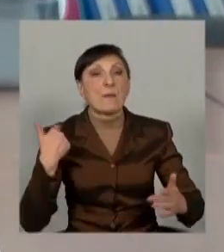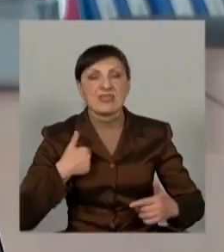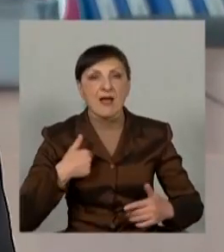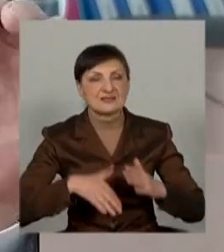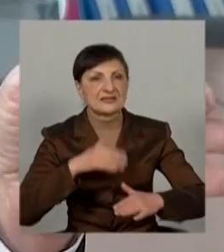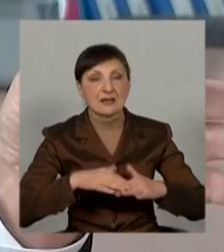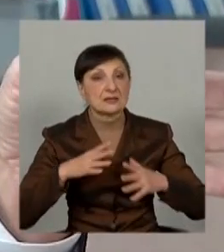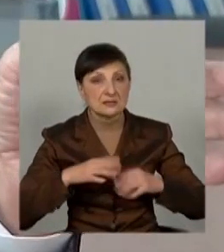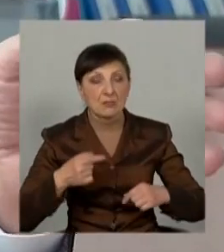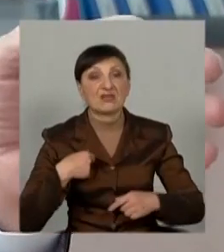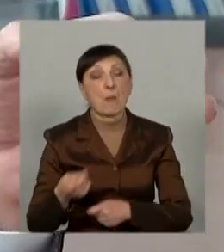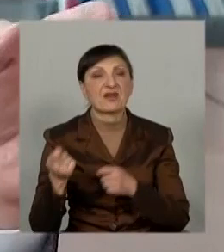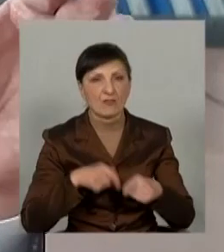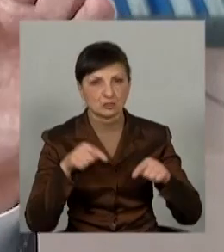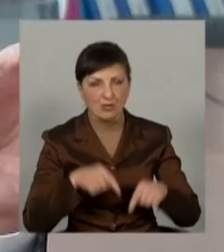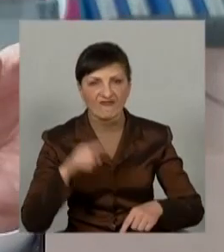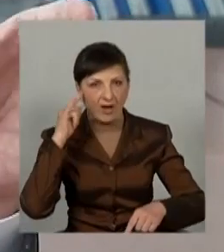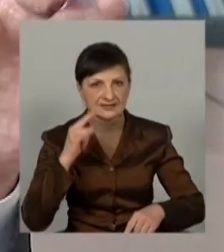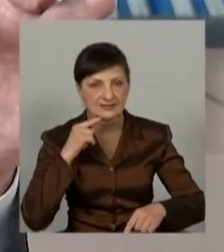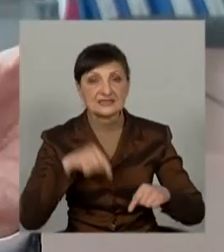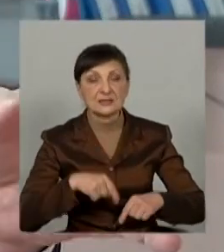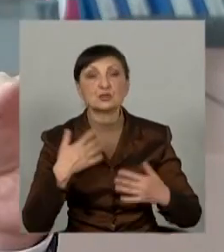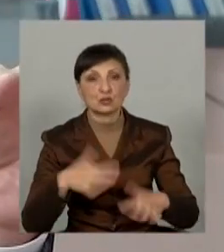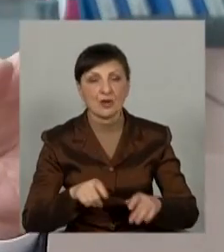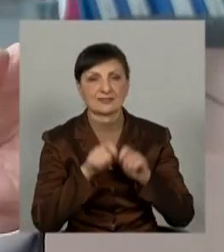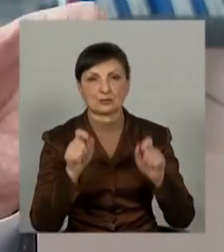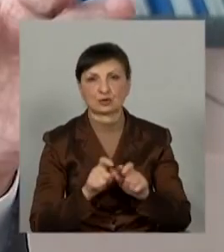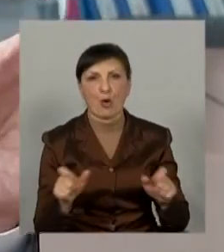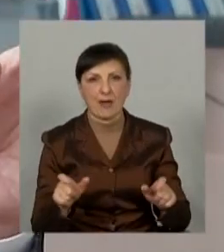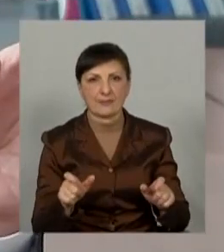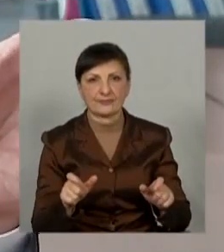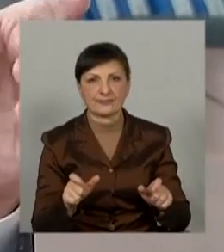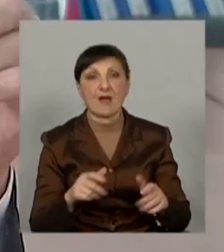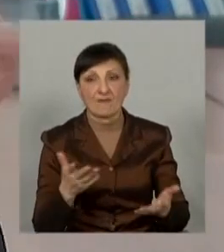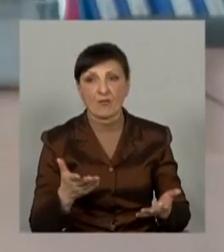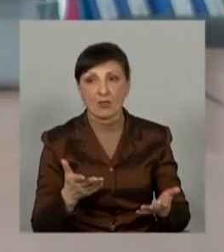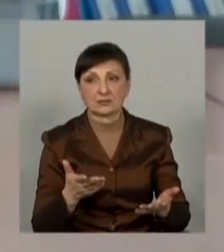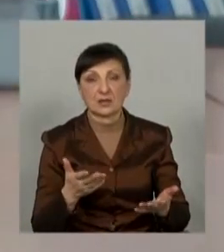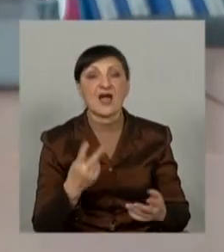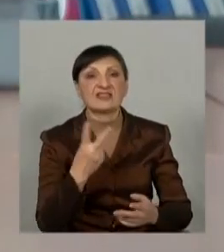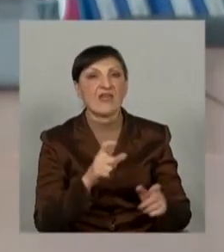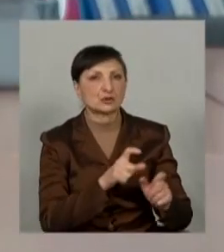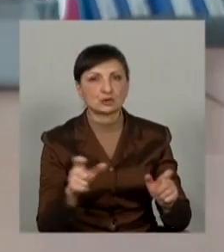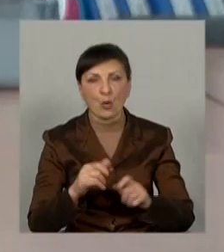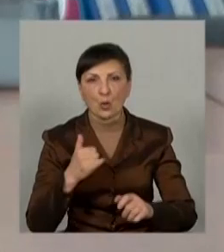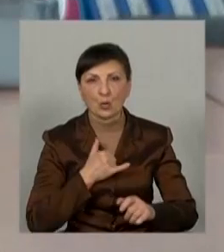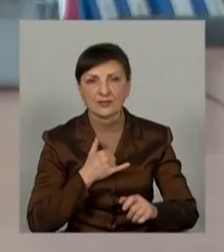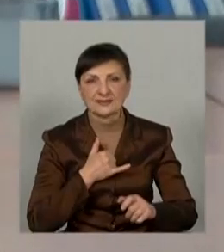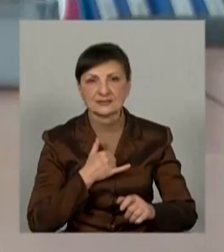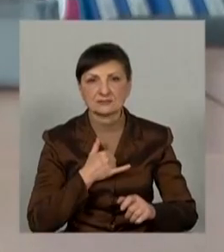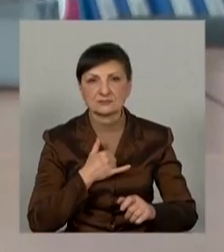это привез сюда, в Казахстан. Здесь у нас есть своя школа. Вот это. По теории солитона. Вот две школы у нас. По теории